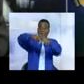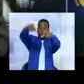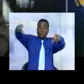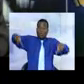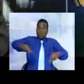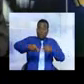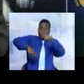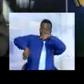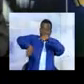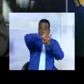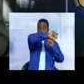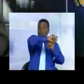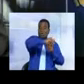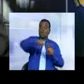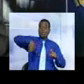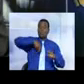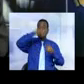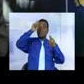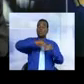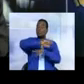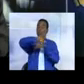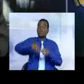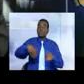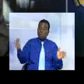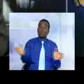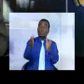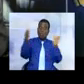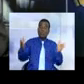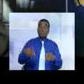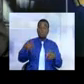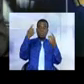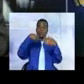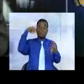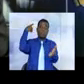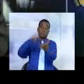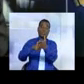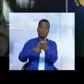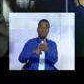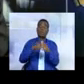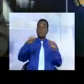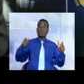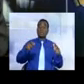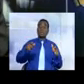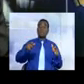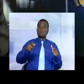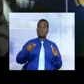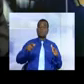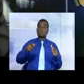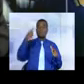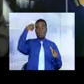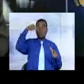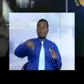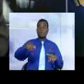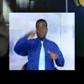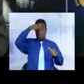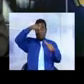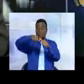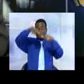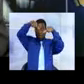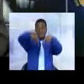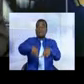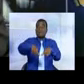stade mythique. Nous devons tous nous mobiliser pour marquer le grand coup afin que ce souvenir également